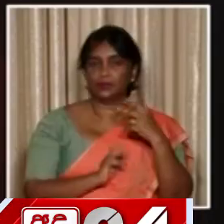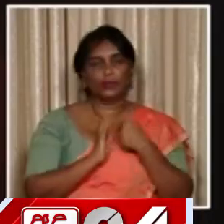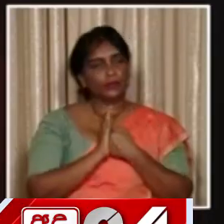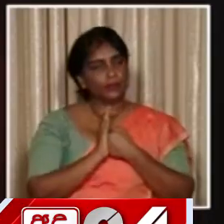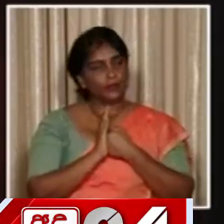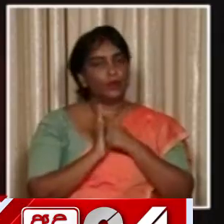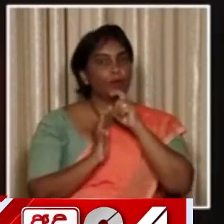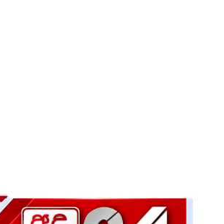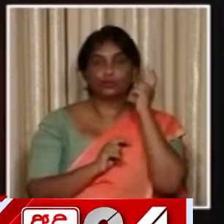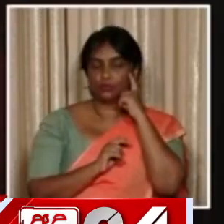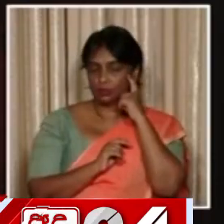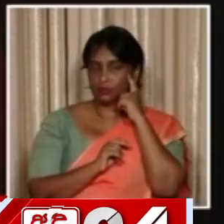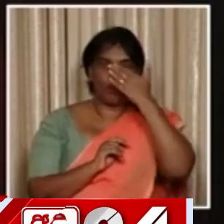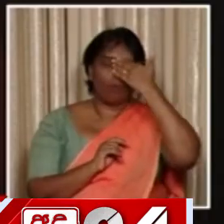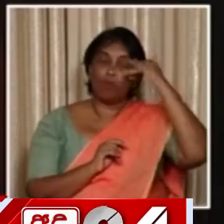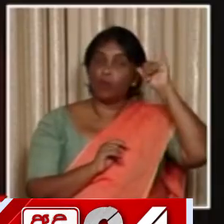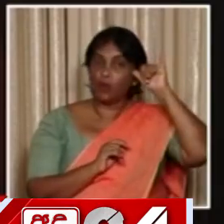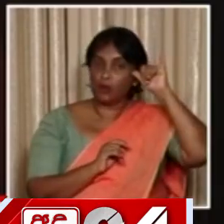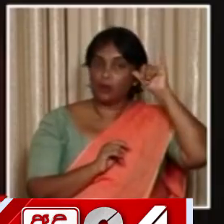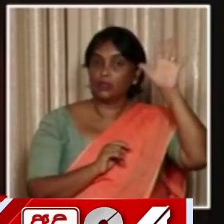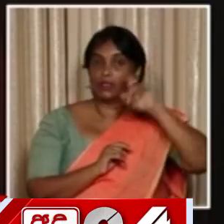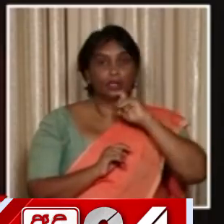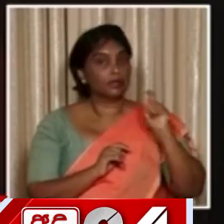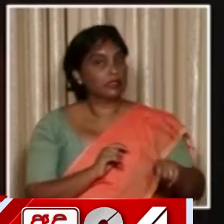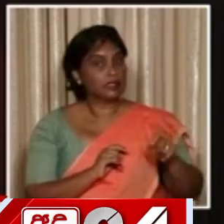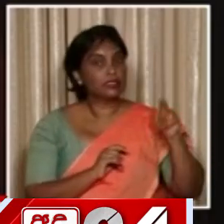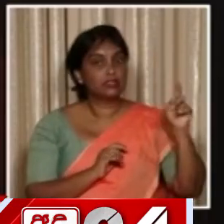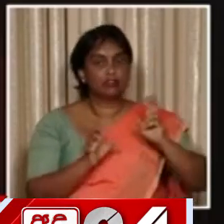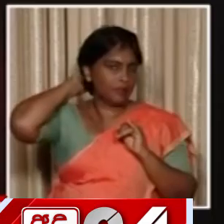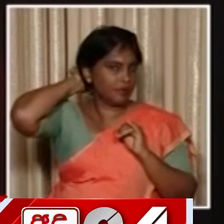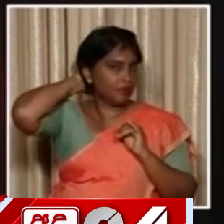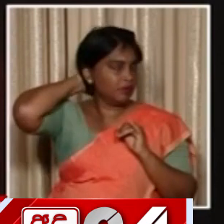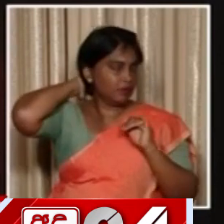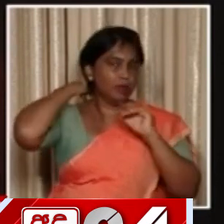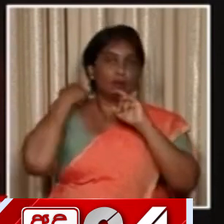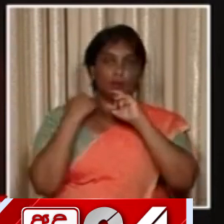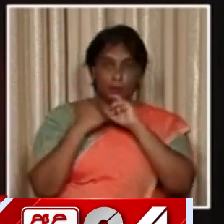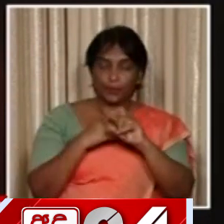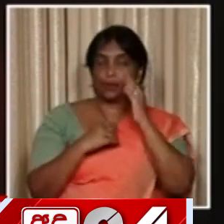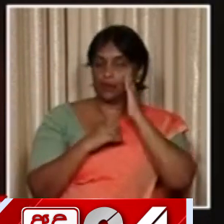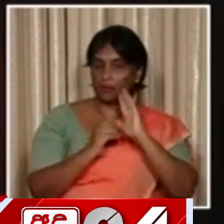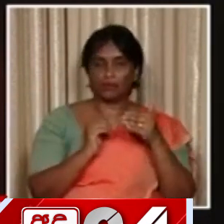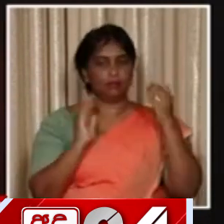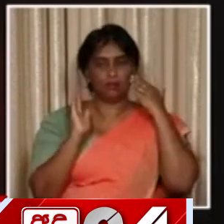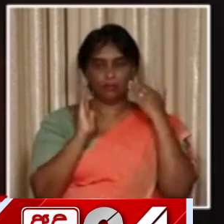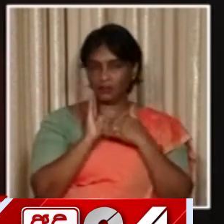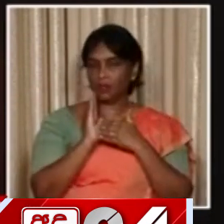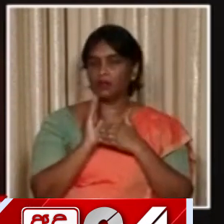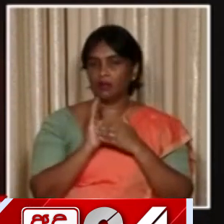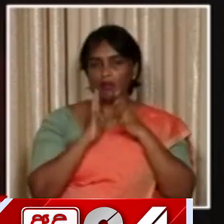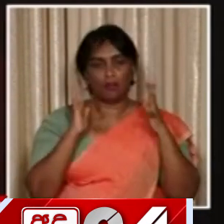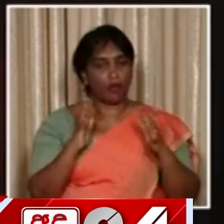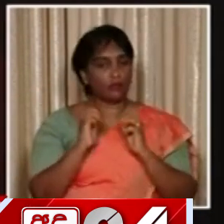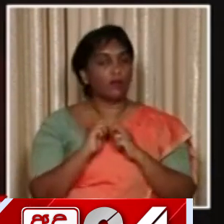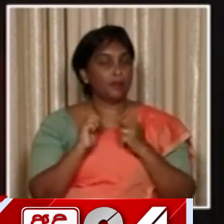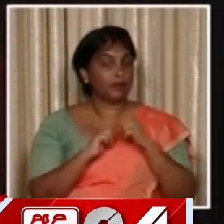ගරු අධිකරණ ඇමතිතුමනි මුලතිව් වල විනිසුරුතුමාගේ ඉල්ලාස්වීම අධිකරණයේ ස්වාධීනත්වයේ පිළිබඳව බරපතල